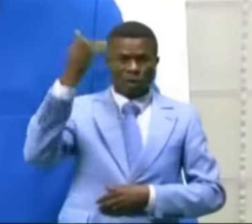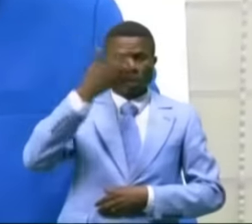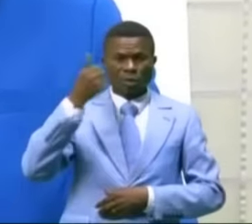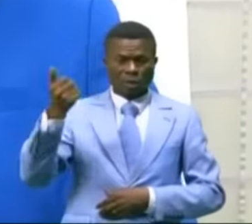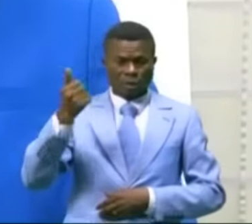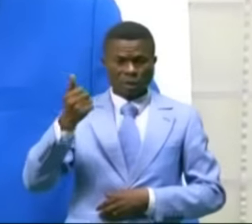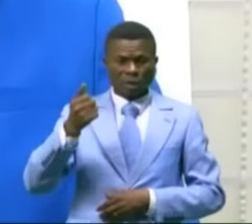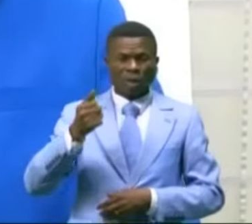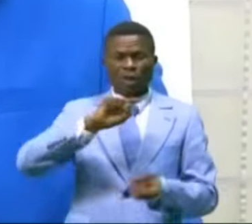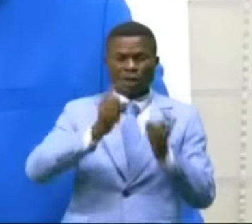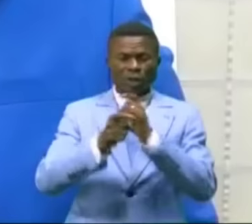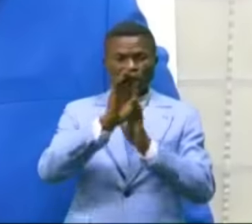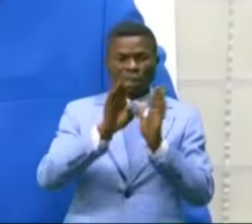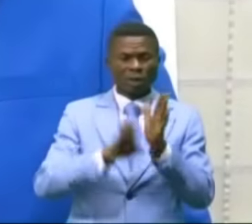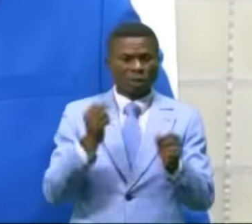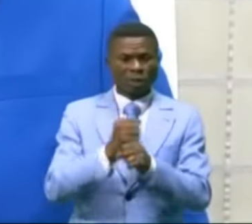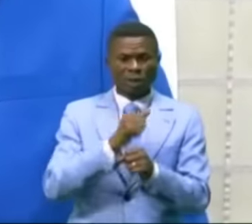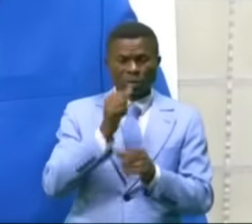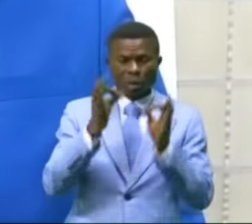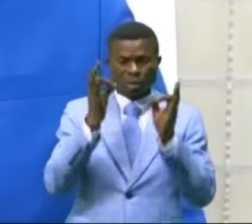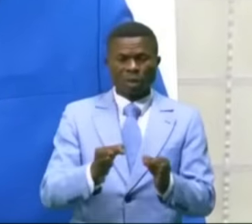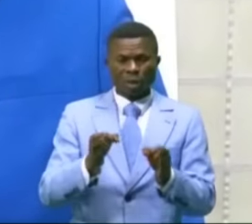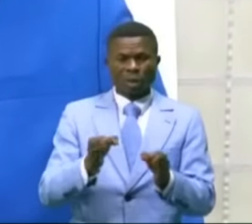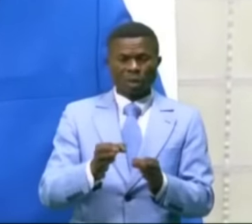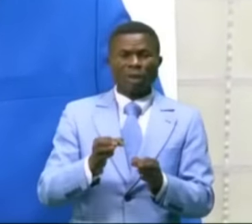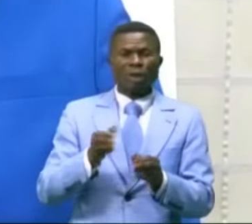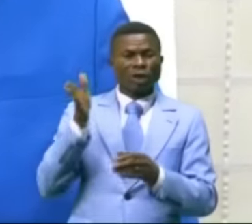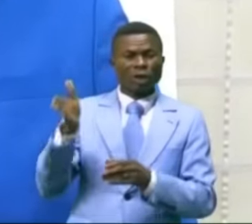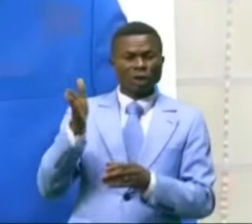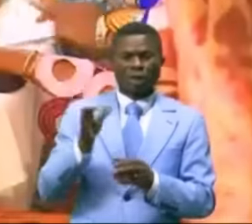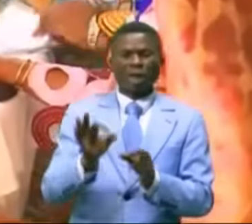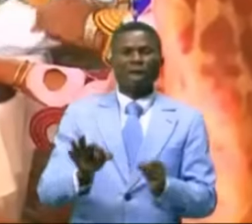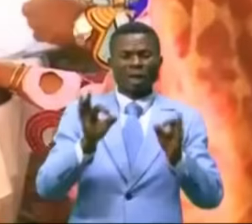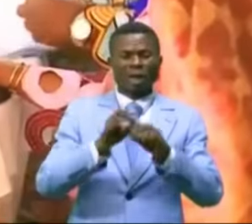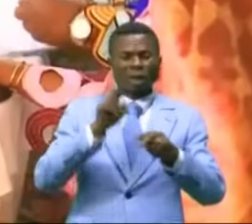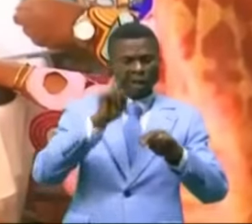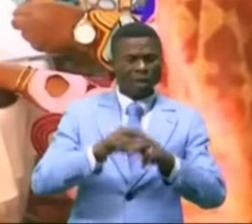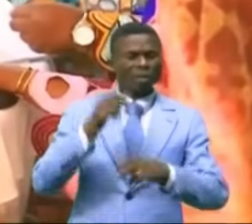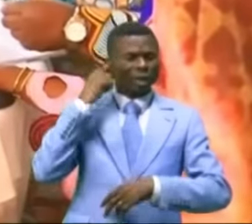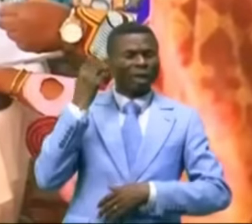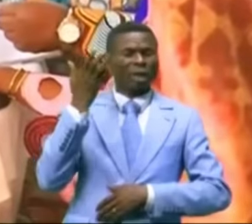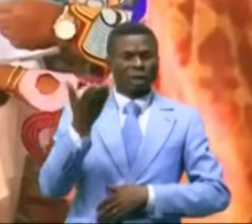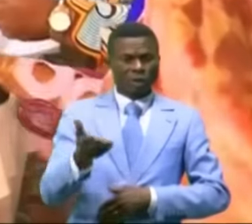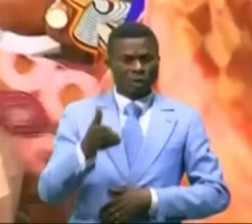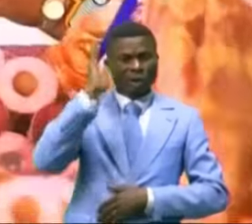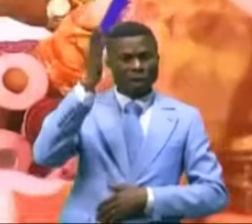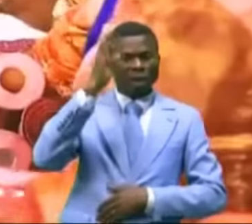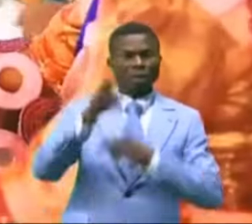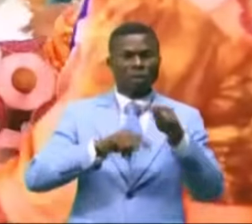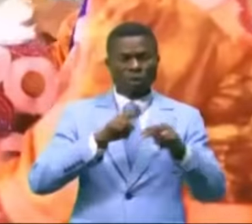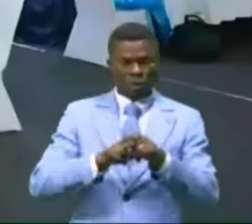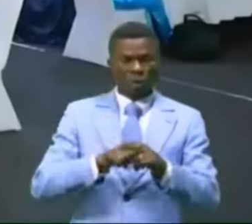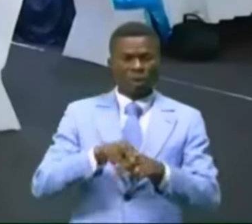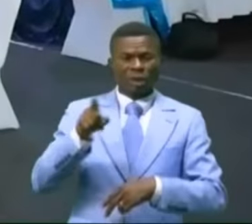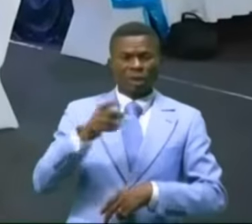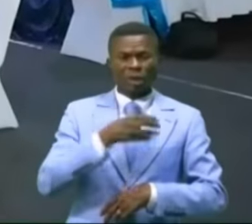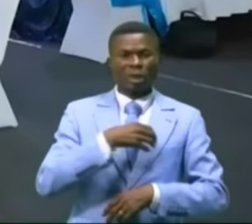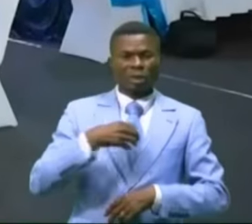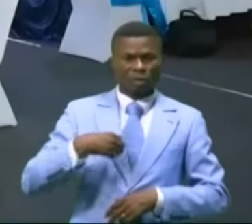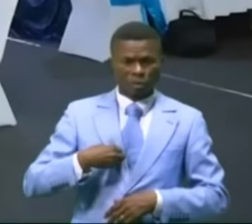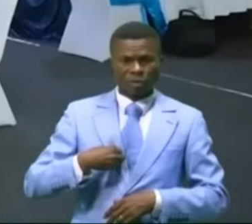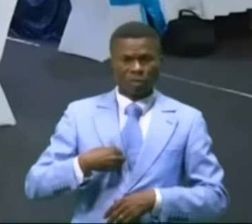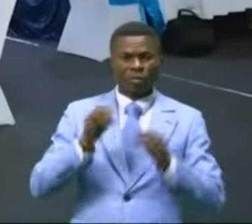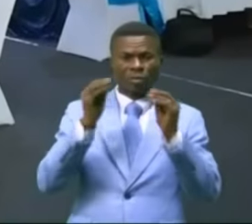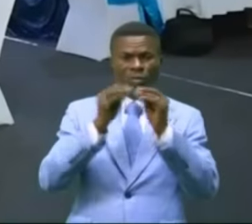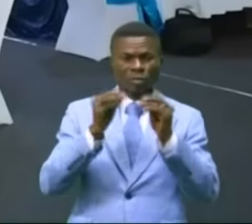seulement améliorer les conditions de travail, je crois que même la Chambre a intérêt à s'asseoir et à écouter. Notez que cette conférence nationale WIM DRC, dont les assises